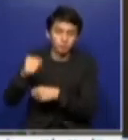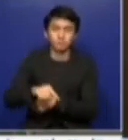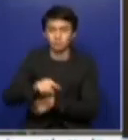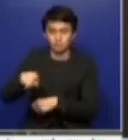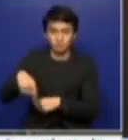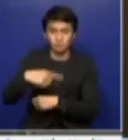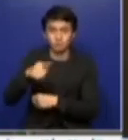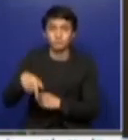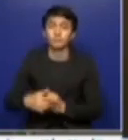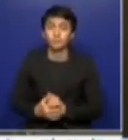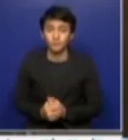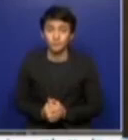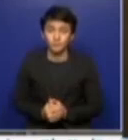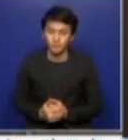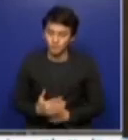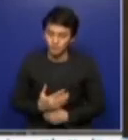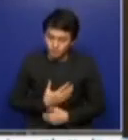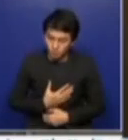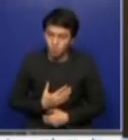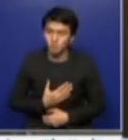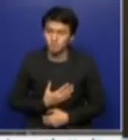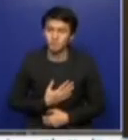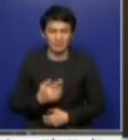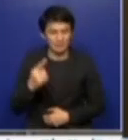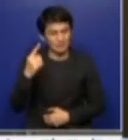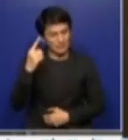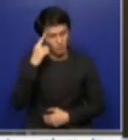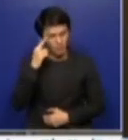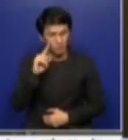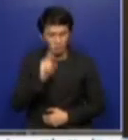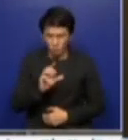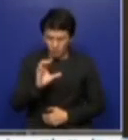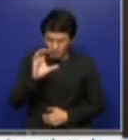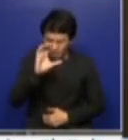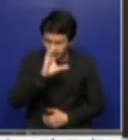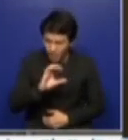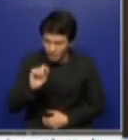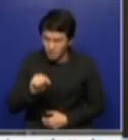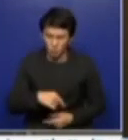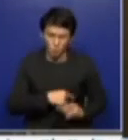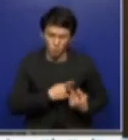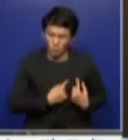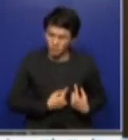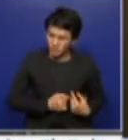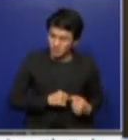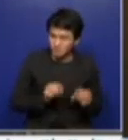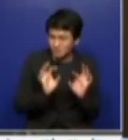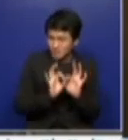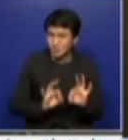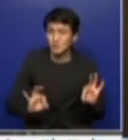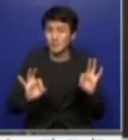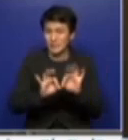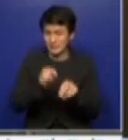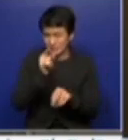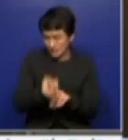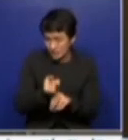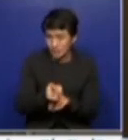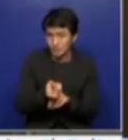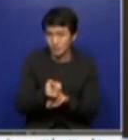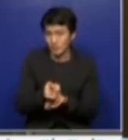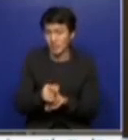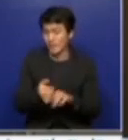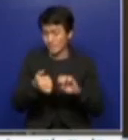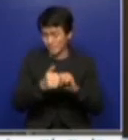ว่าควรหาหัวใจของปัญหาแล้วแก้ที่สาเหตุของปัญห